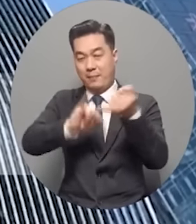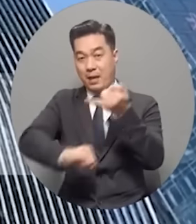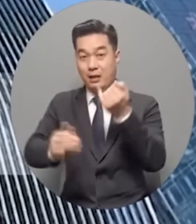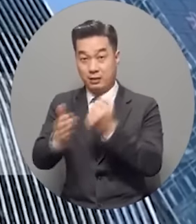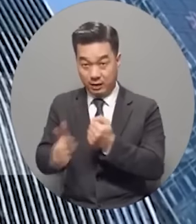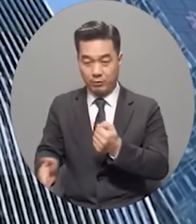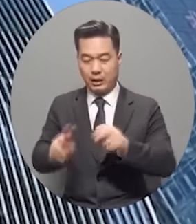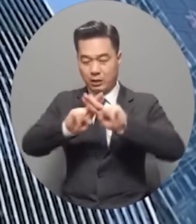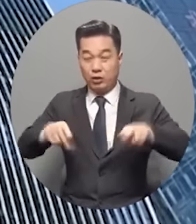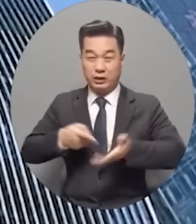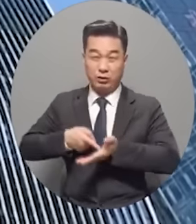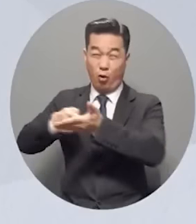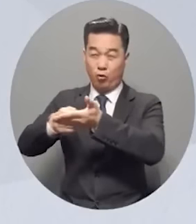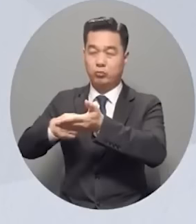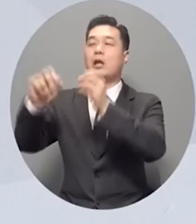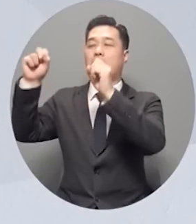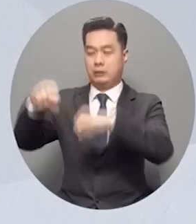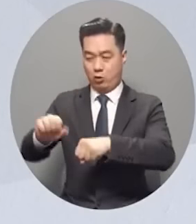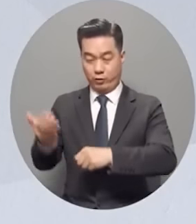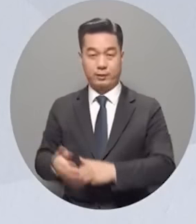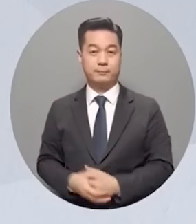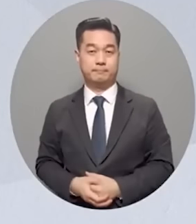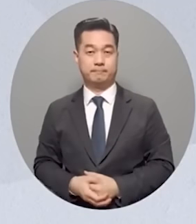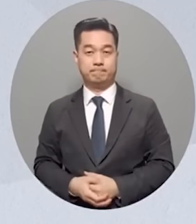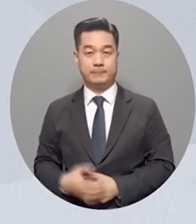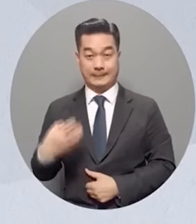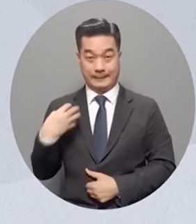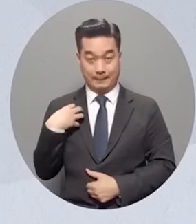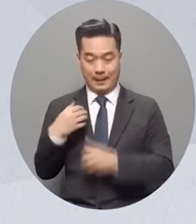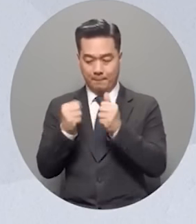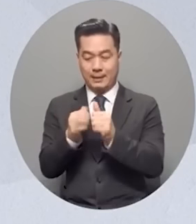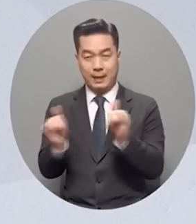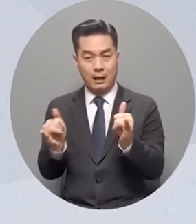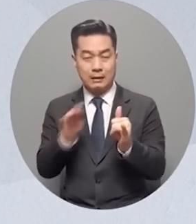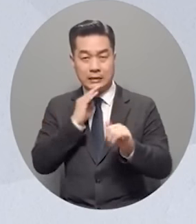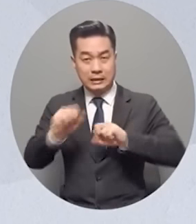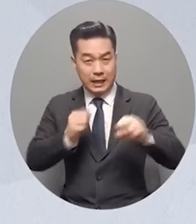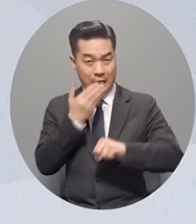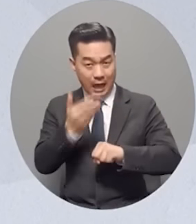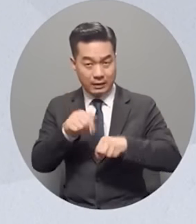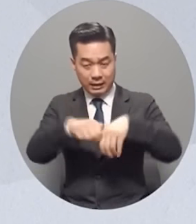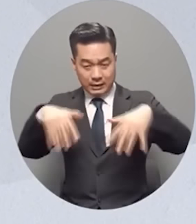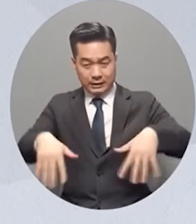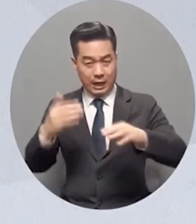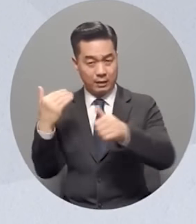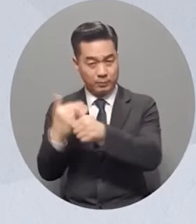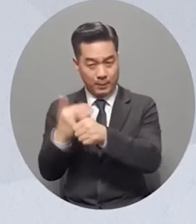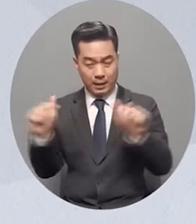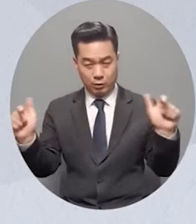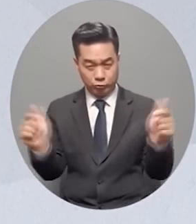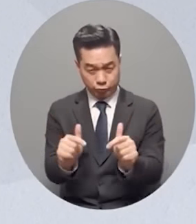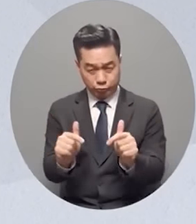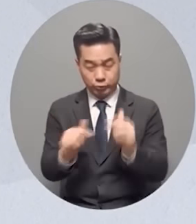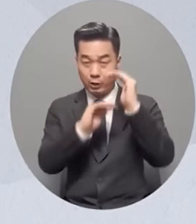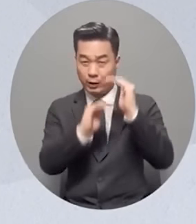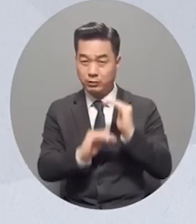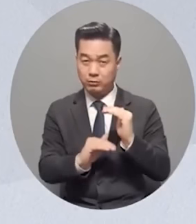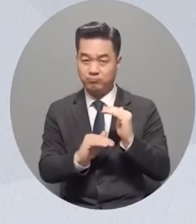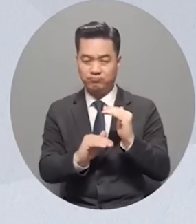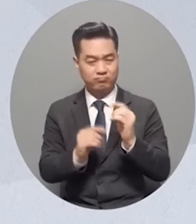청구가 받아들여진 겁니다 담당 판사는 실행가능한 구조조정 계획을 제시하는 부분에서 진전이